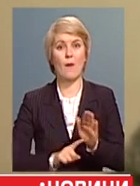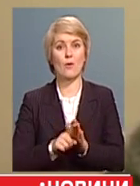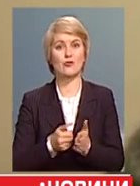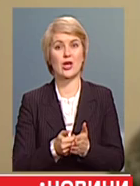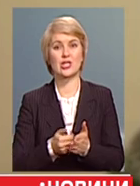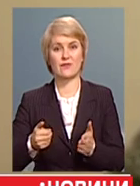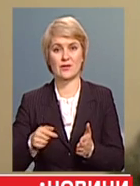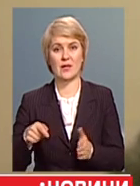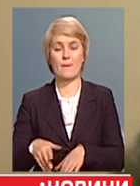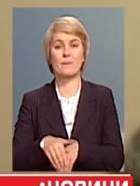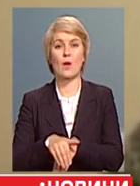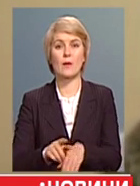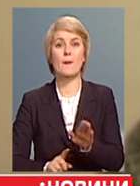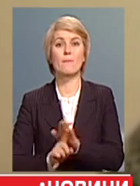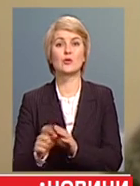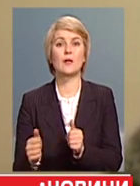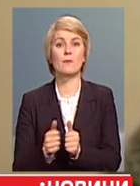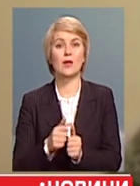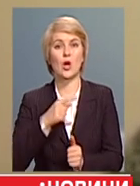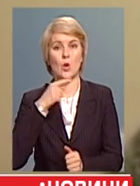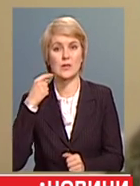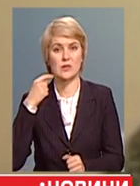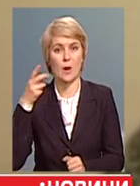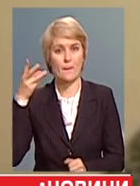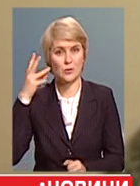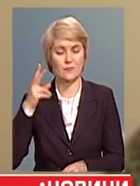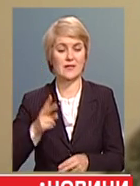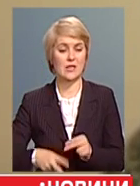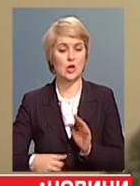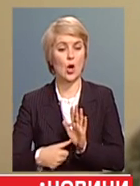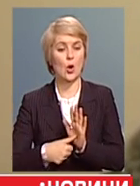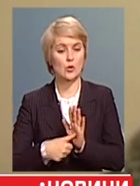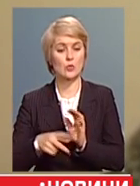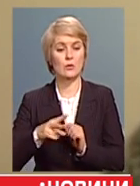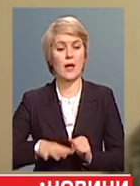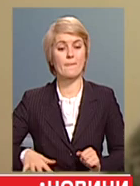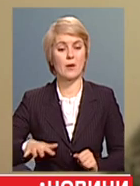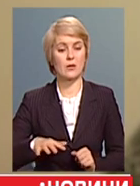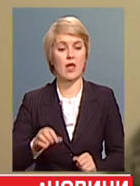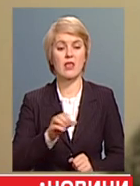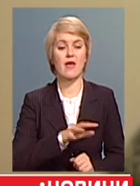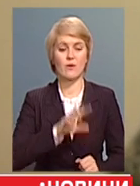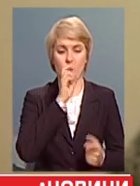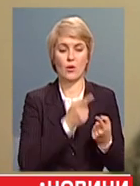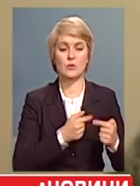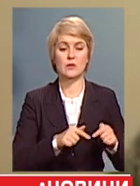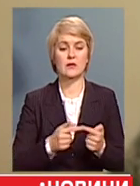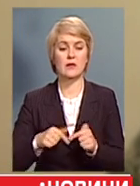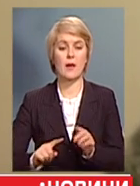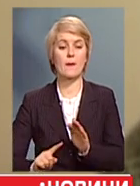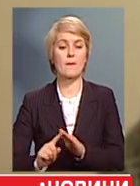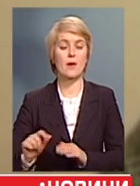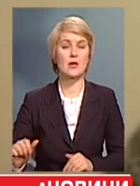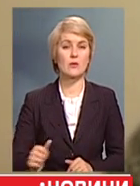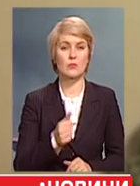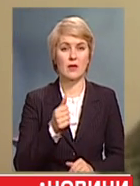що в них хода починається біля російського посольства і закінчується о 6 уже на Майдані. В європейських країн першим розпочинає Рим,